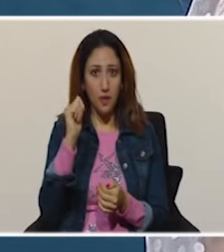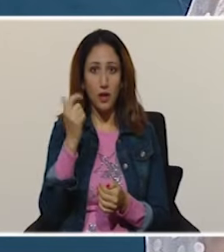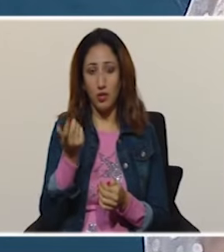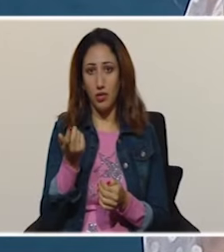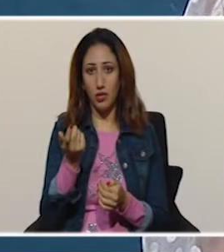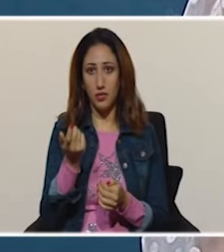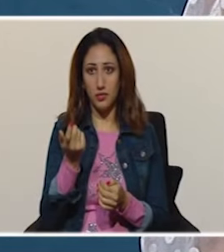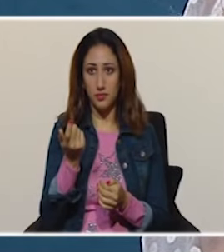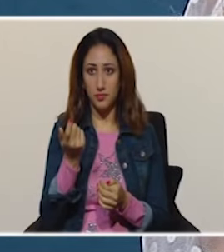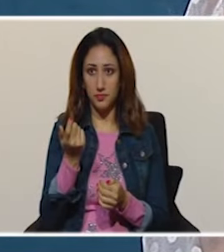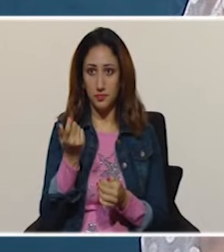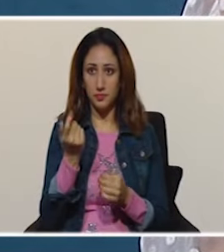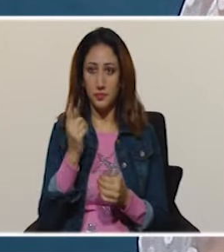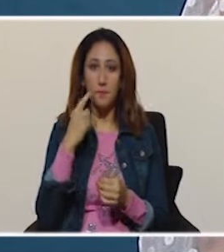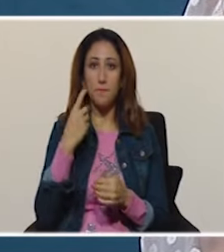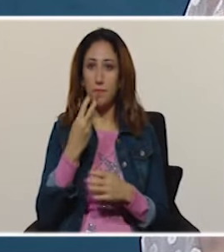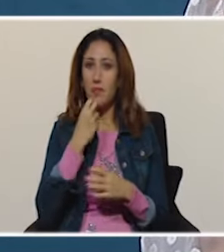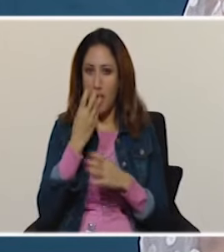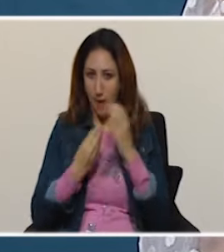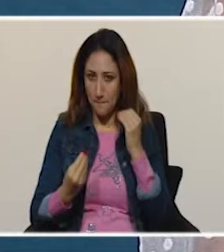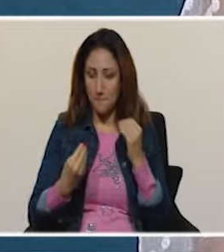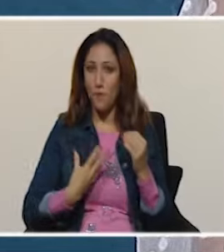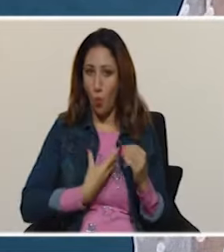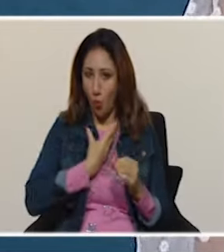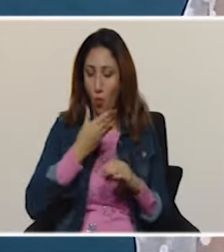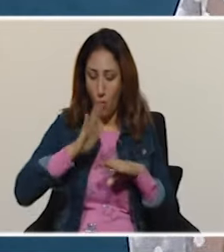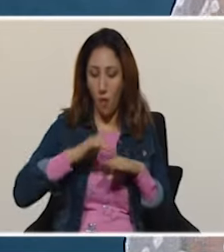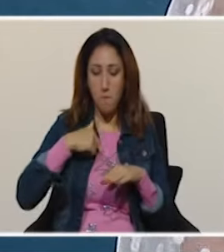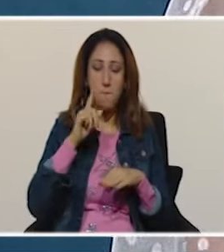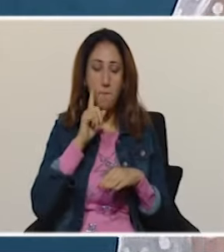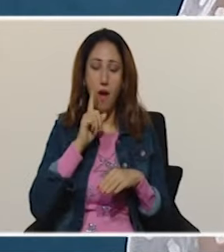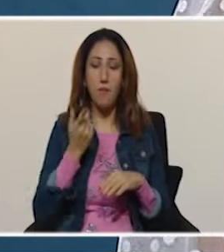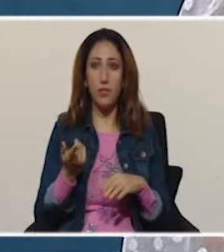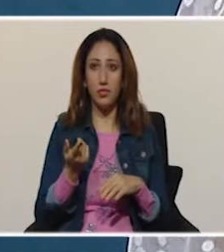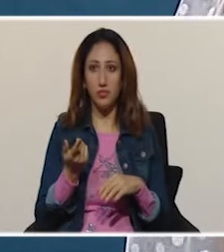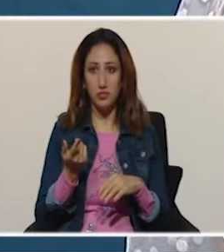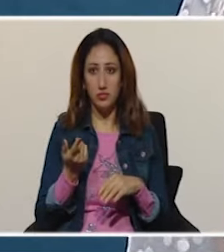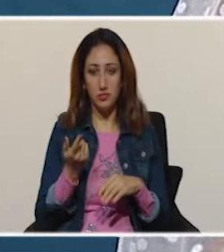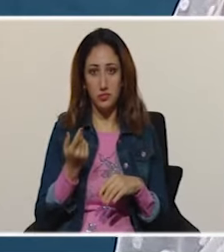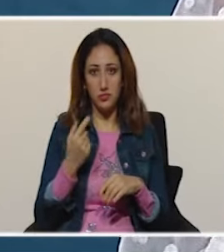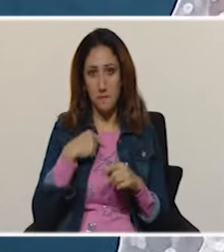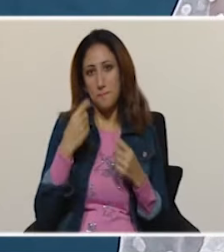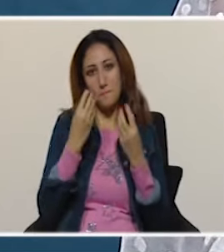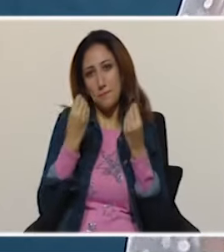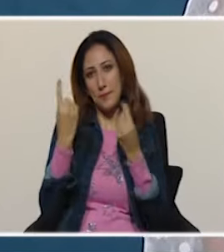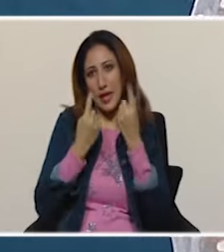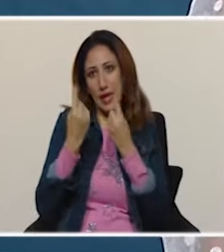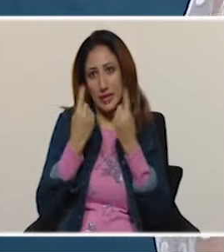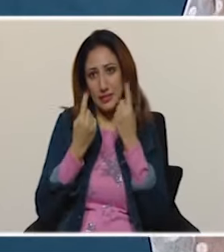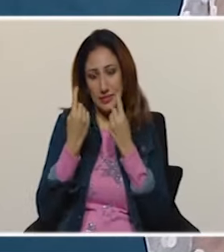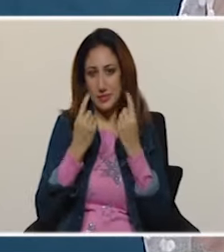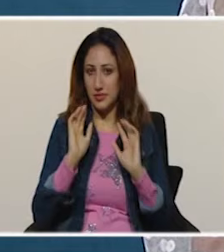بيعرف قد ايه مرته بتحبه ما بيقعد بغير عليها، وهذا الموضوع كثير مضايقني بصراحه، بس لا ما كثير عادي، او ما بفرجيني كثير، بس انه هيدي الغيره الغسليه لا